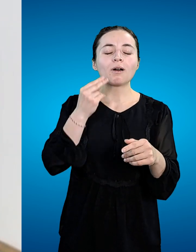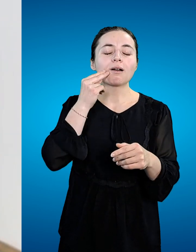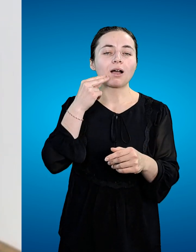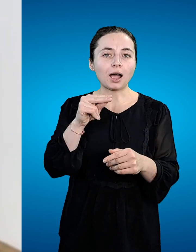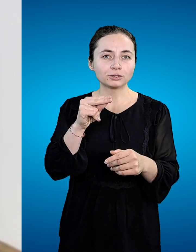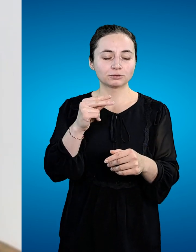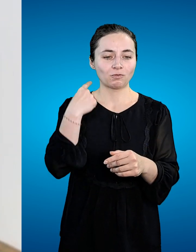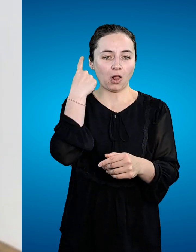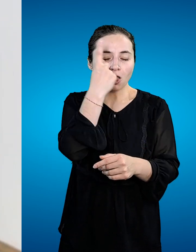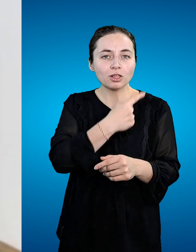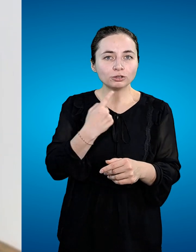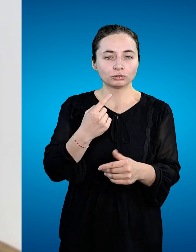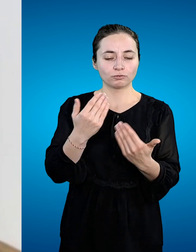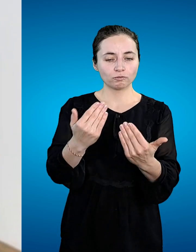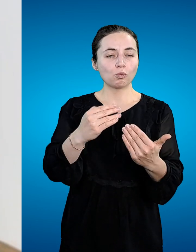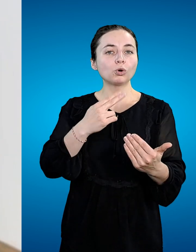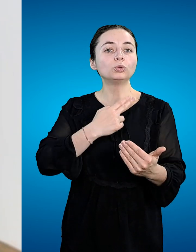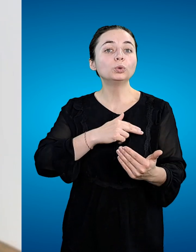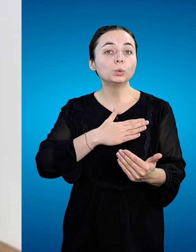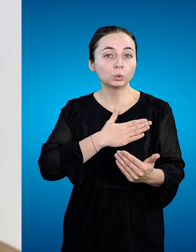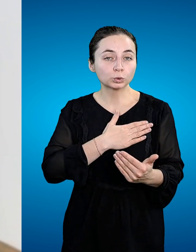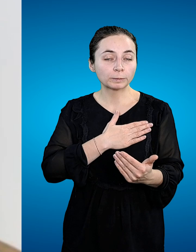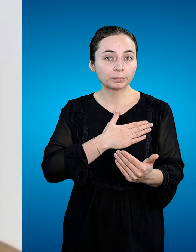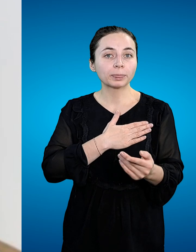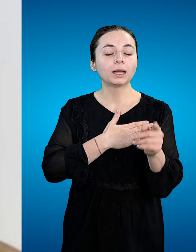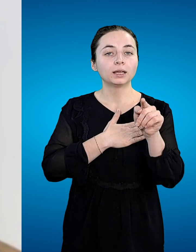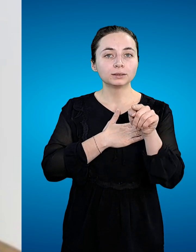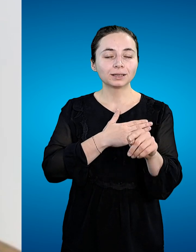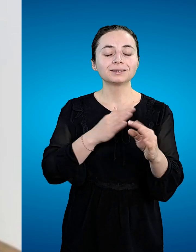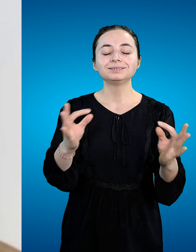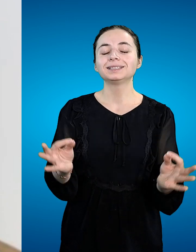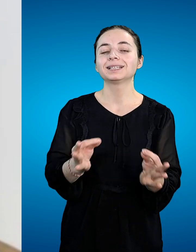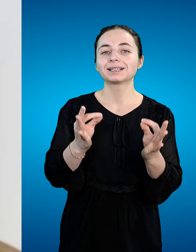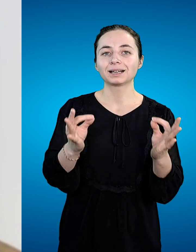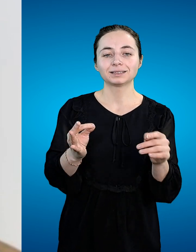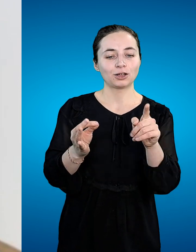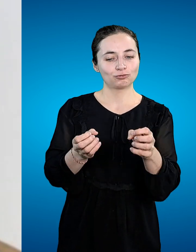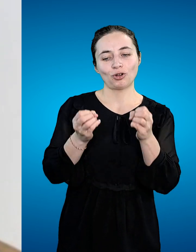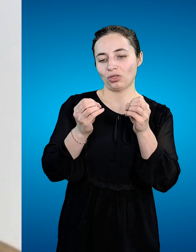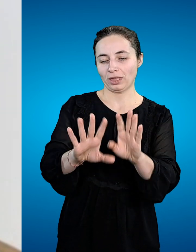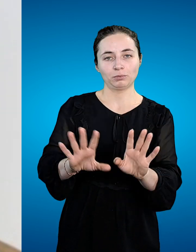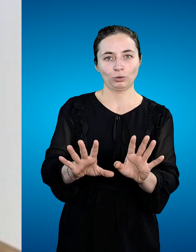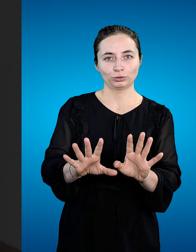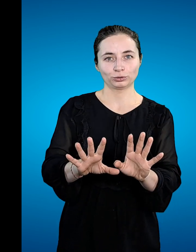его качество, личности, вот его душу, то тогда ты никогда его не бросишь.